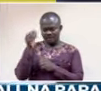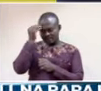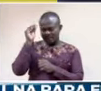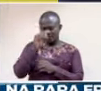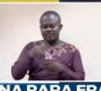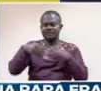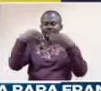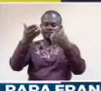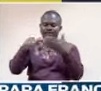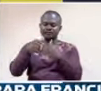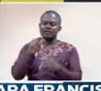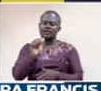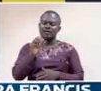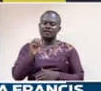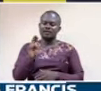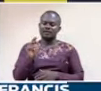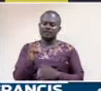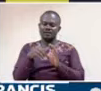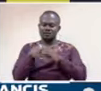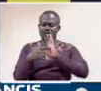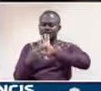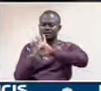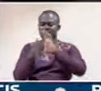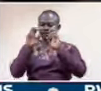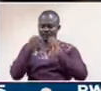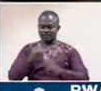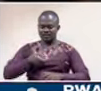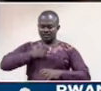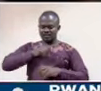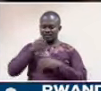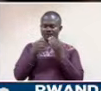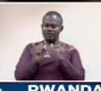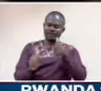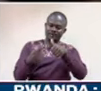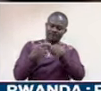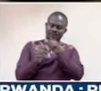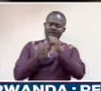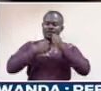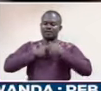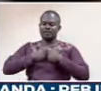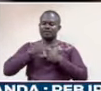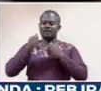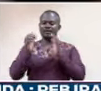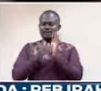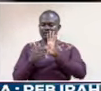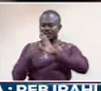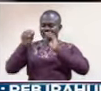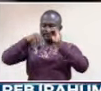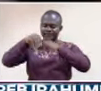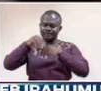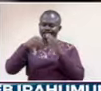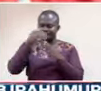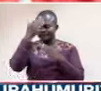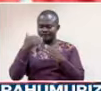yageneye Cardinal Kambanda burimo kumugaragariza ko igihugu gitewe ishema no kuba ari we Cardinal wa mbere w'Umunyarwanda, bugashimangira umusanzu wa